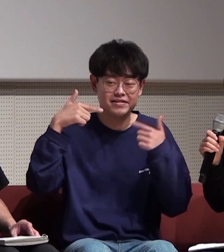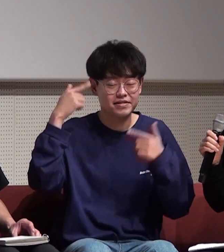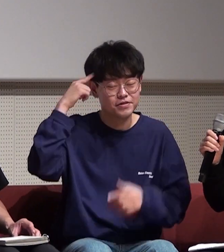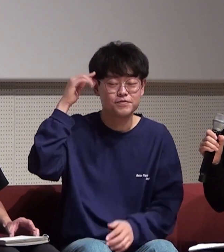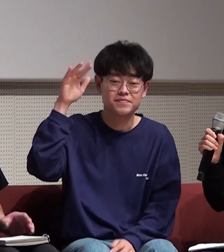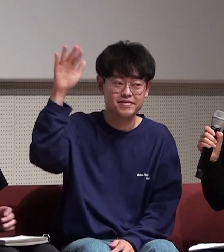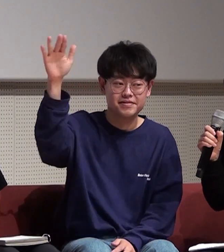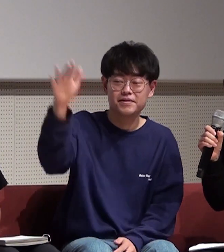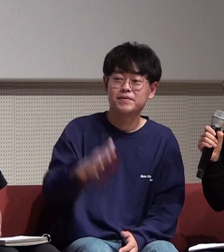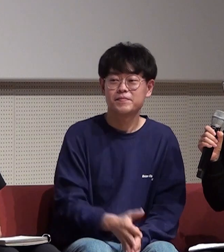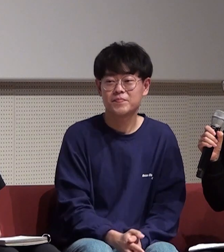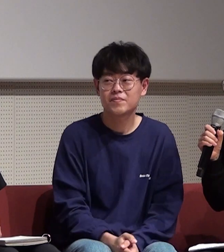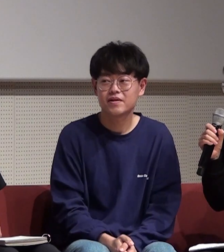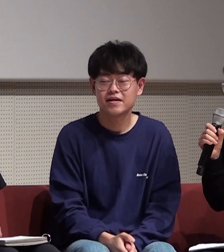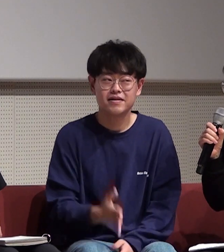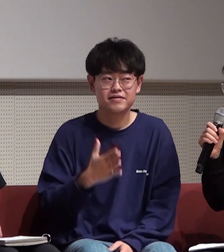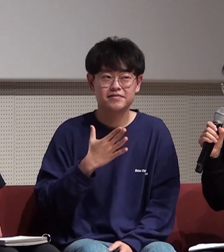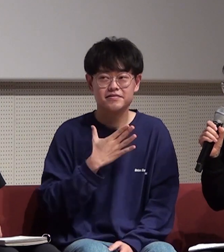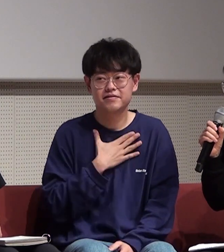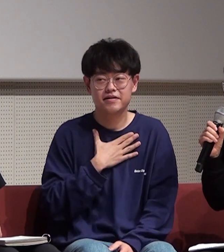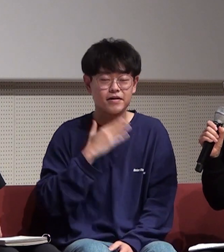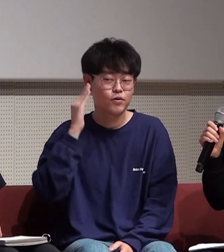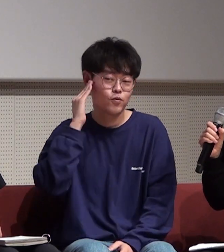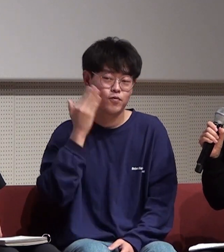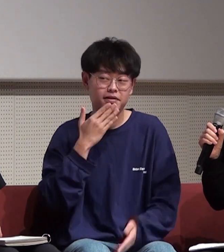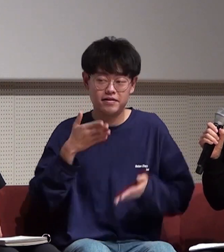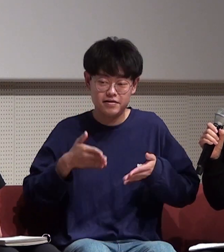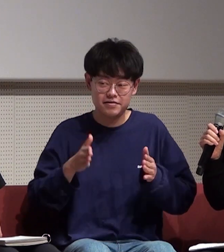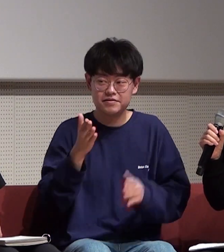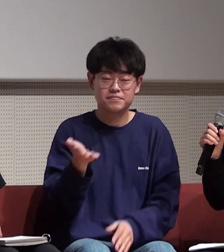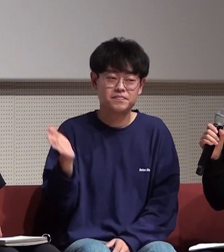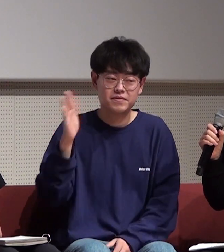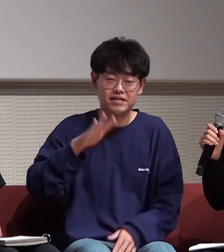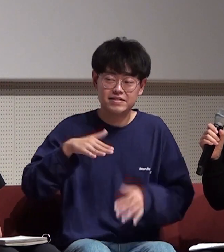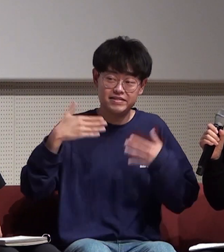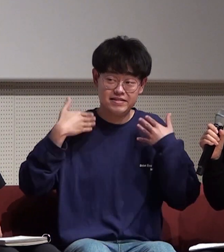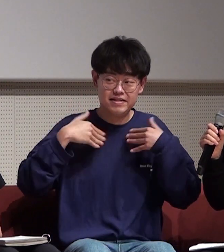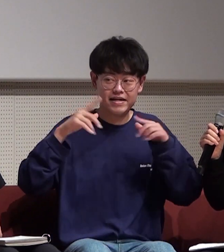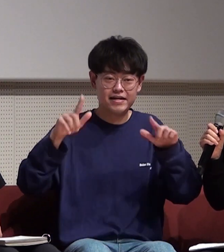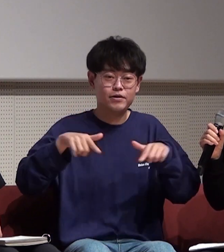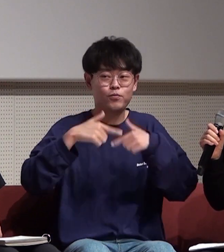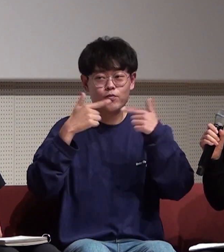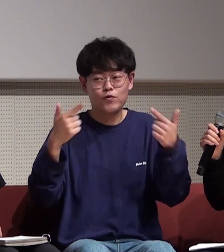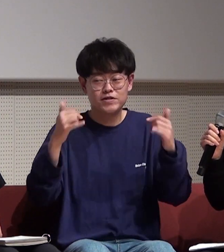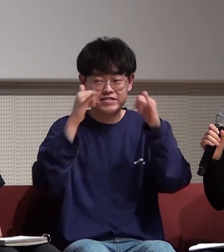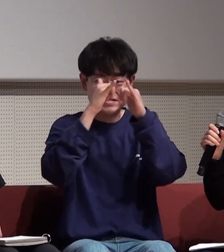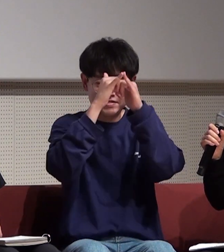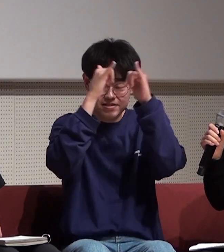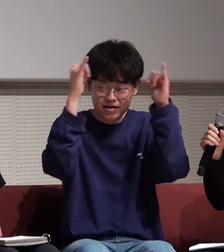예, 항상 어머니가 그립습니다. 제가 농아인으로 태어나서 기죽지